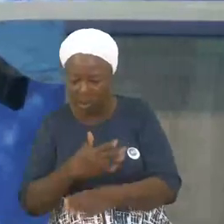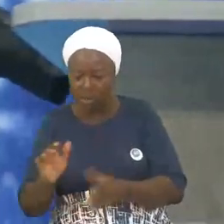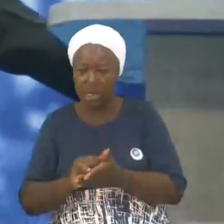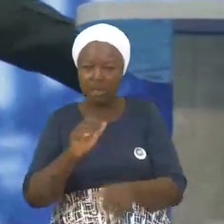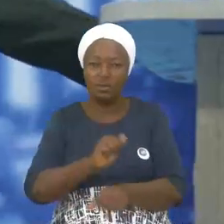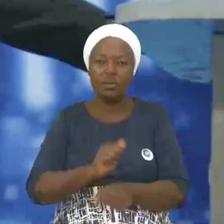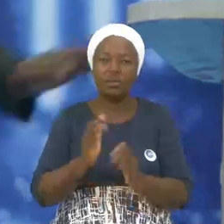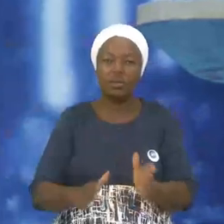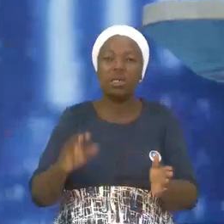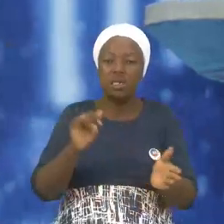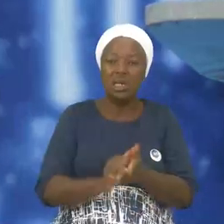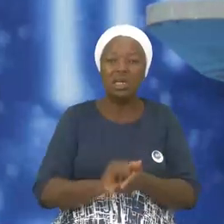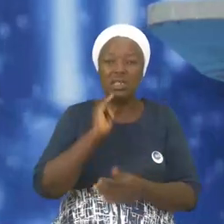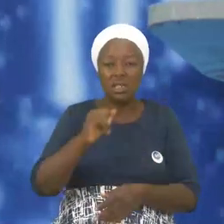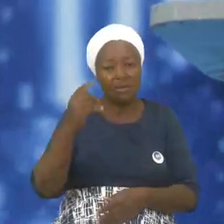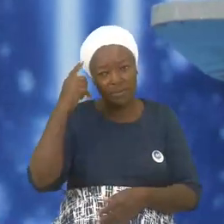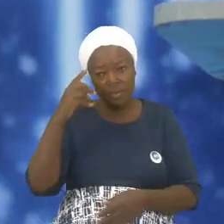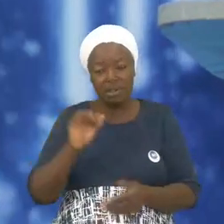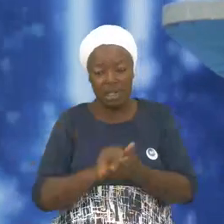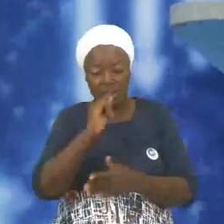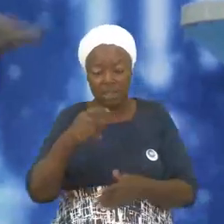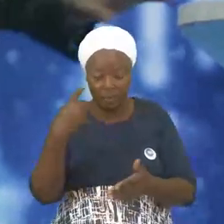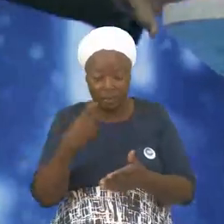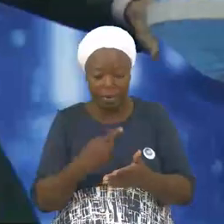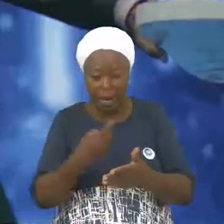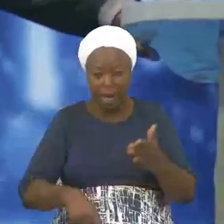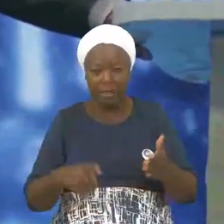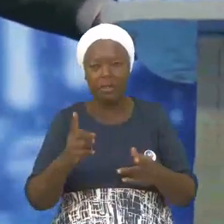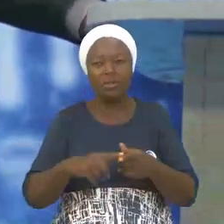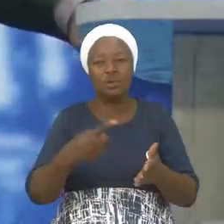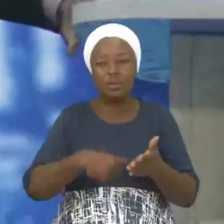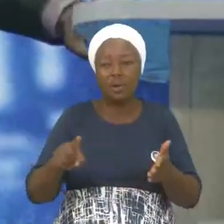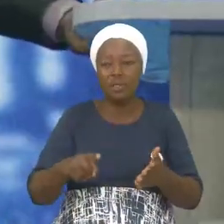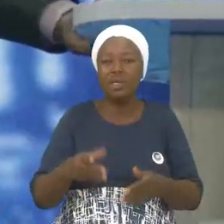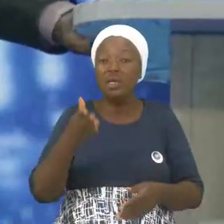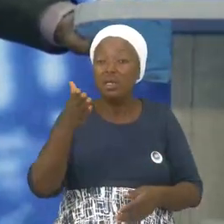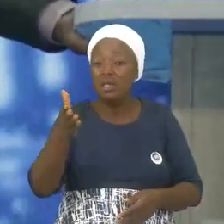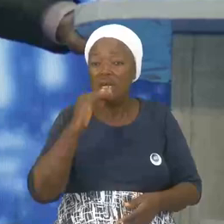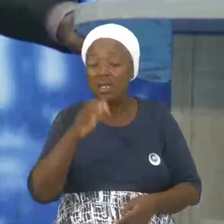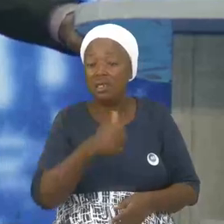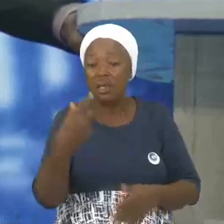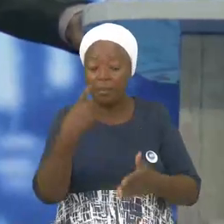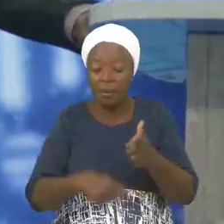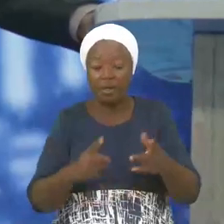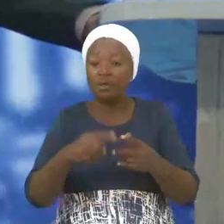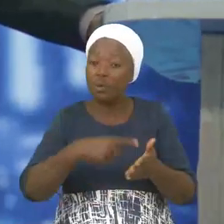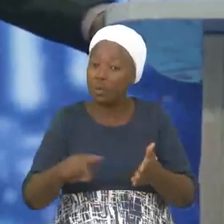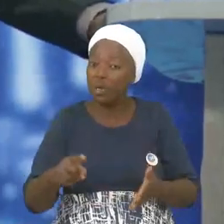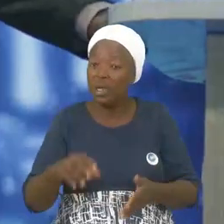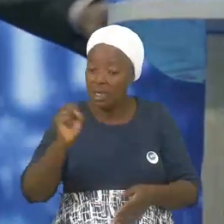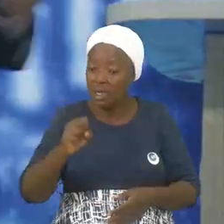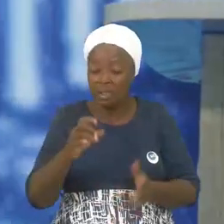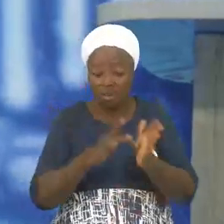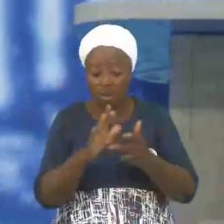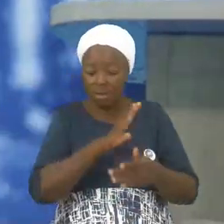toi. Ils sont allés et ils ont ôté la pierre. Dans leur cas, c'était le prix à payer. Il y a